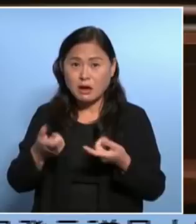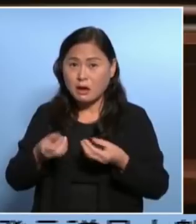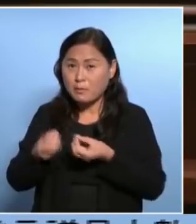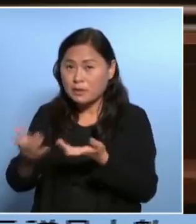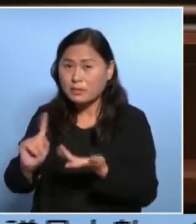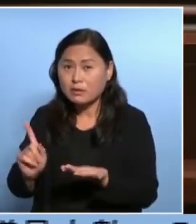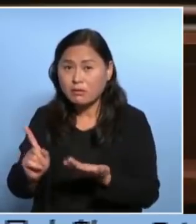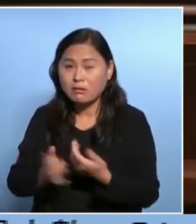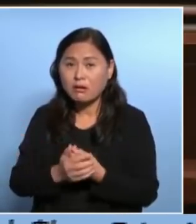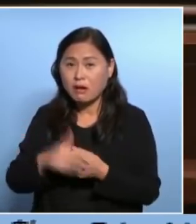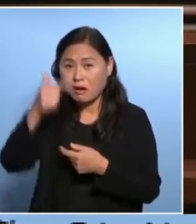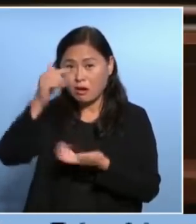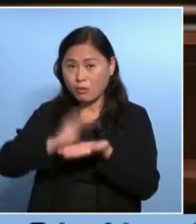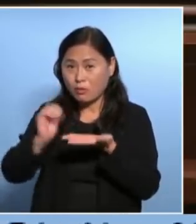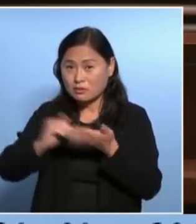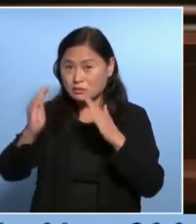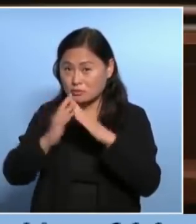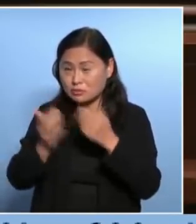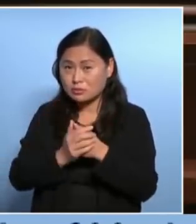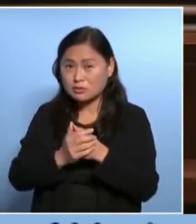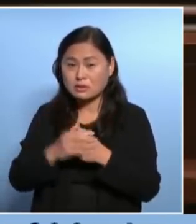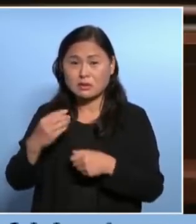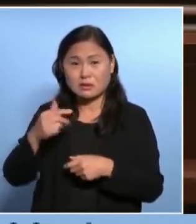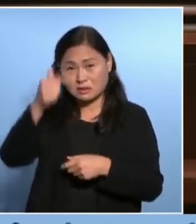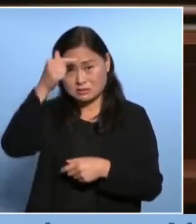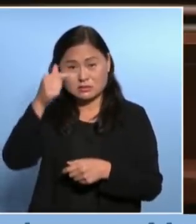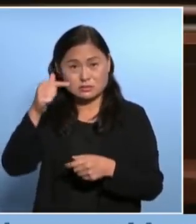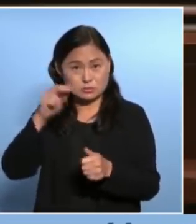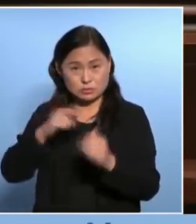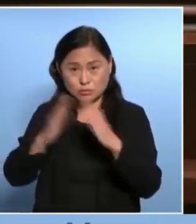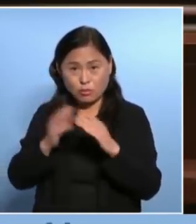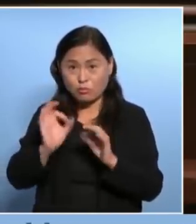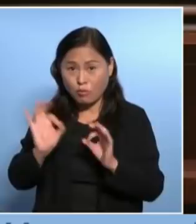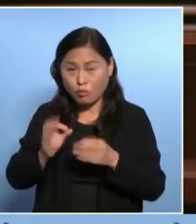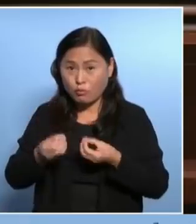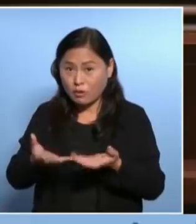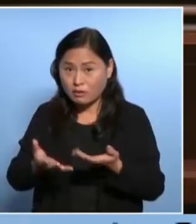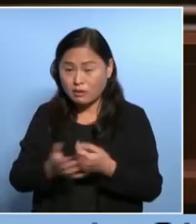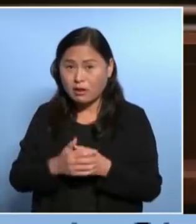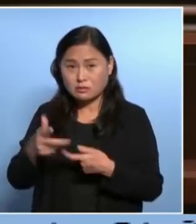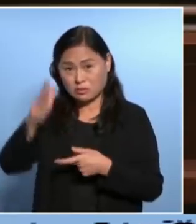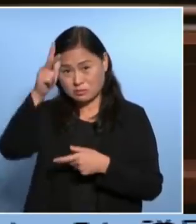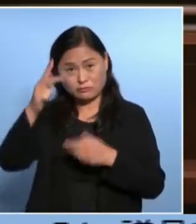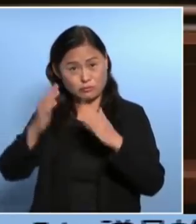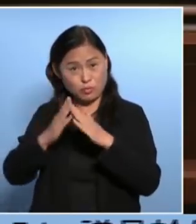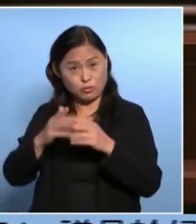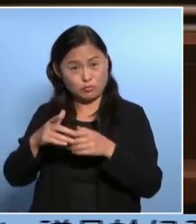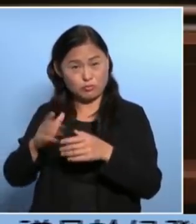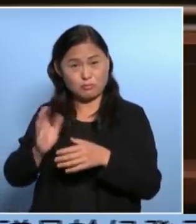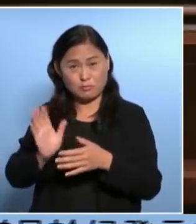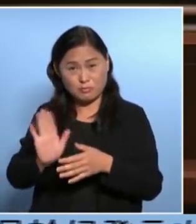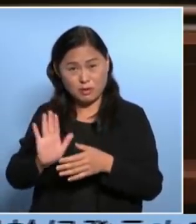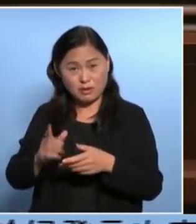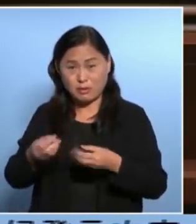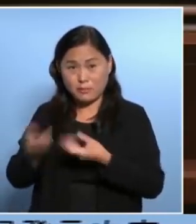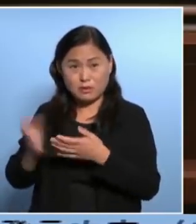署、醫管局沒有份就是因為它不是政府部門，警方警隊為